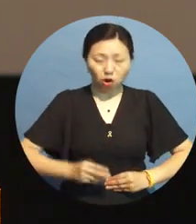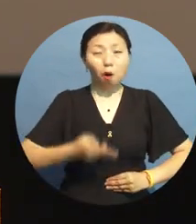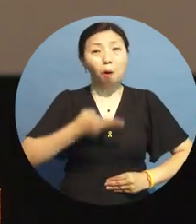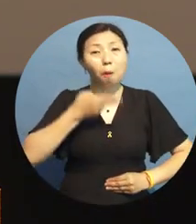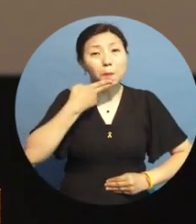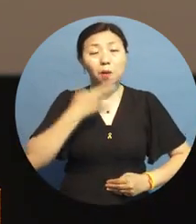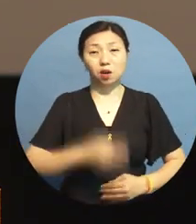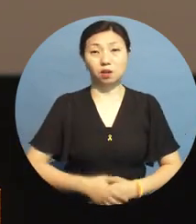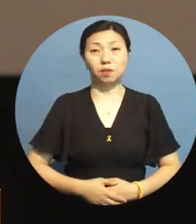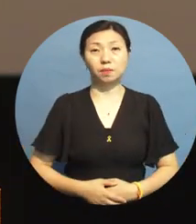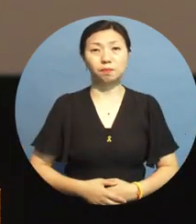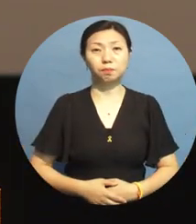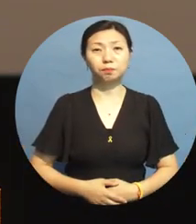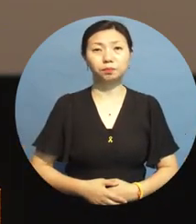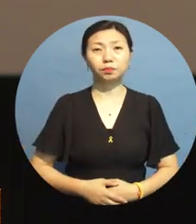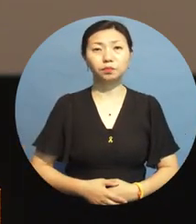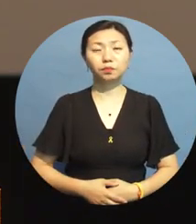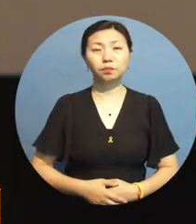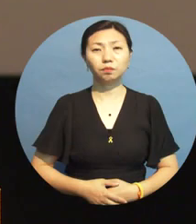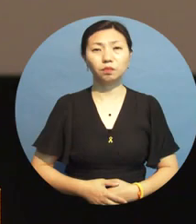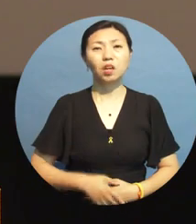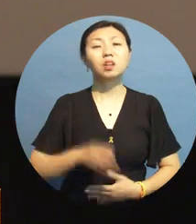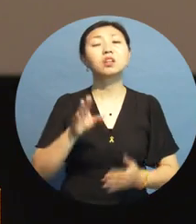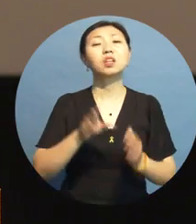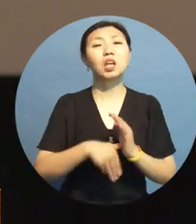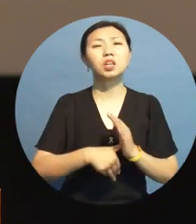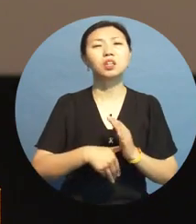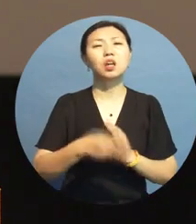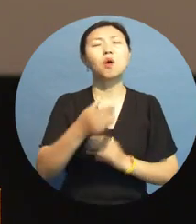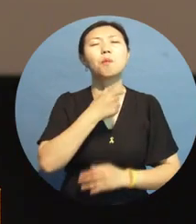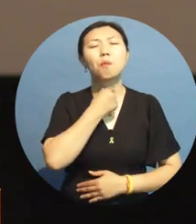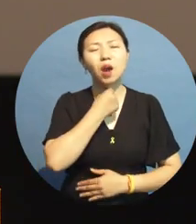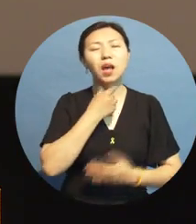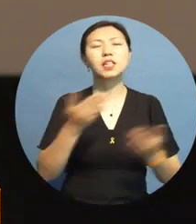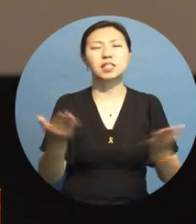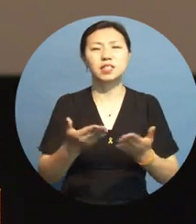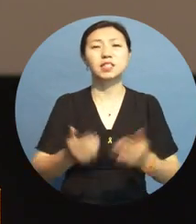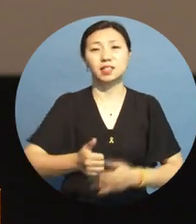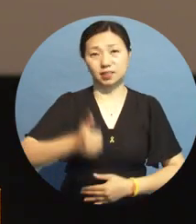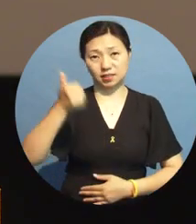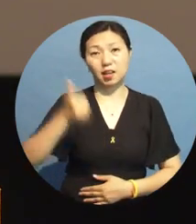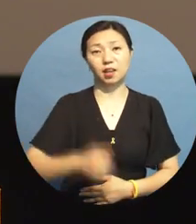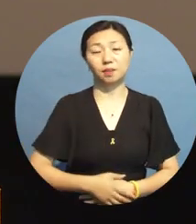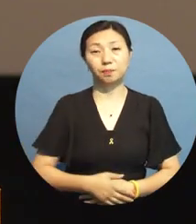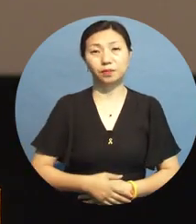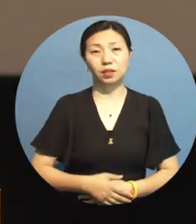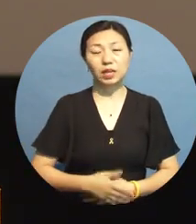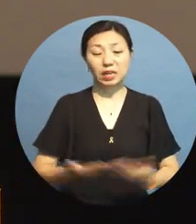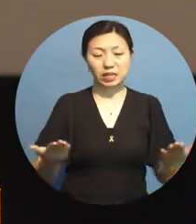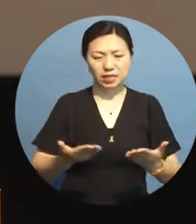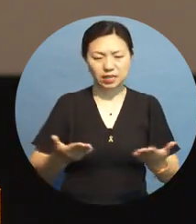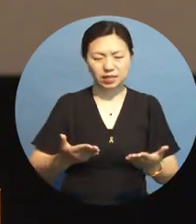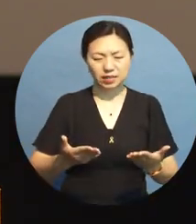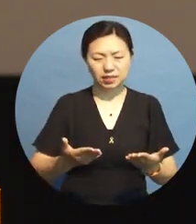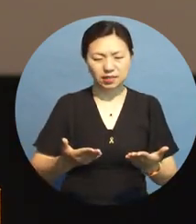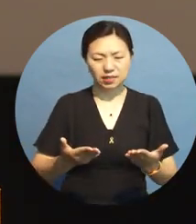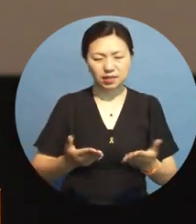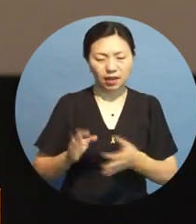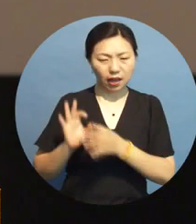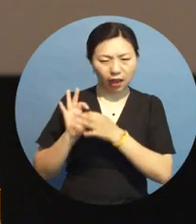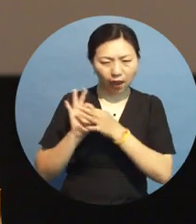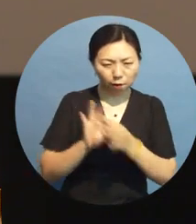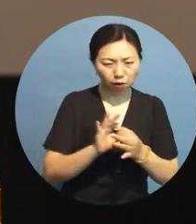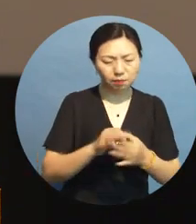사회라면 자기 하고 싶은 거 하는 게 좋아요. 하고 싶은 거 한다는 것은 하면서 기쁨을 얻기 때문에